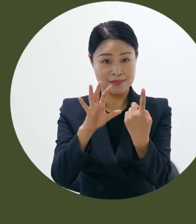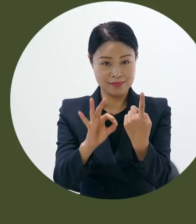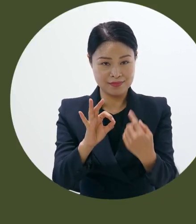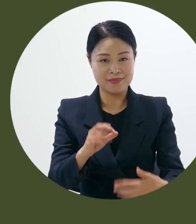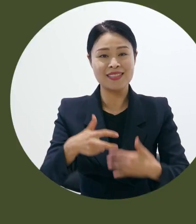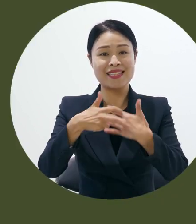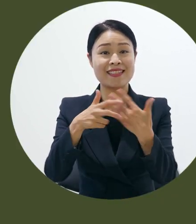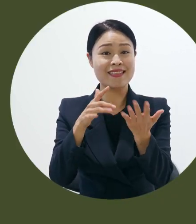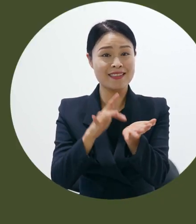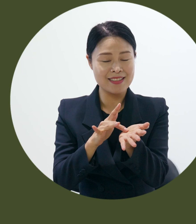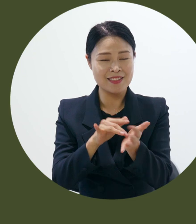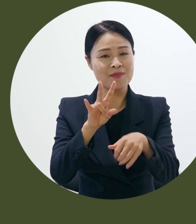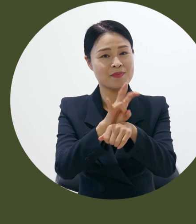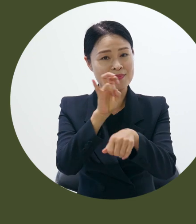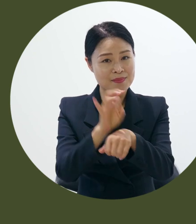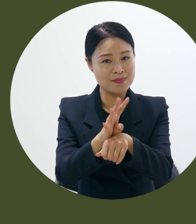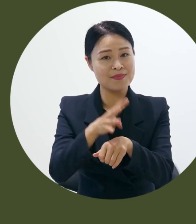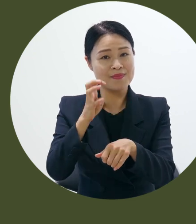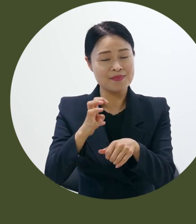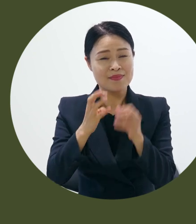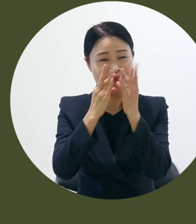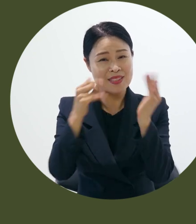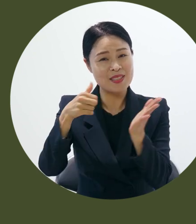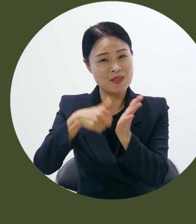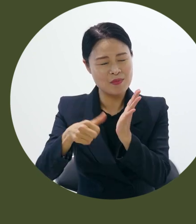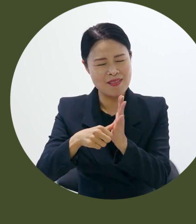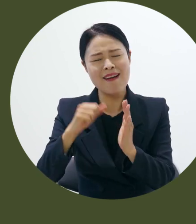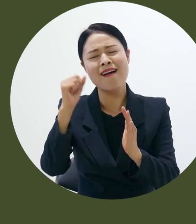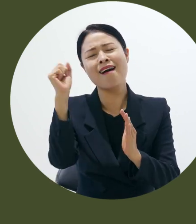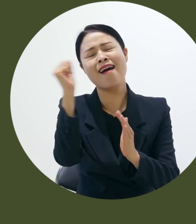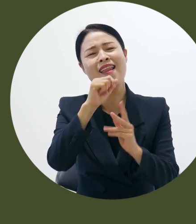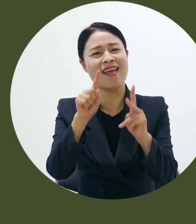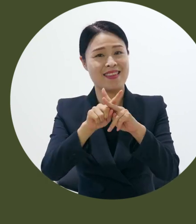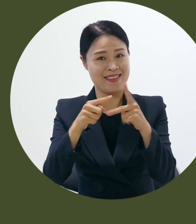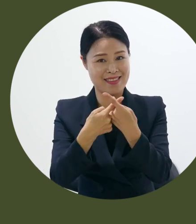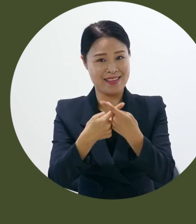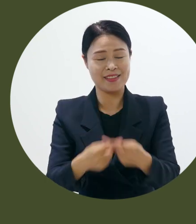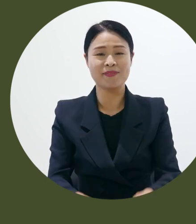(1장) 의약외품의 이해.